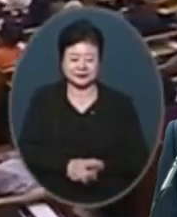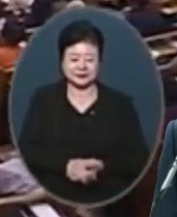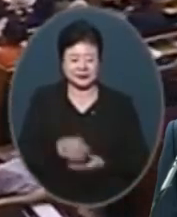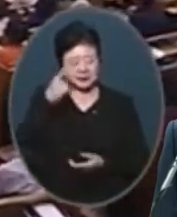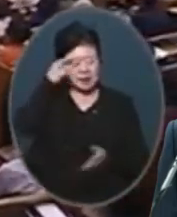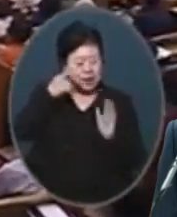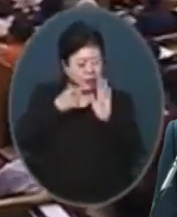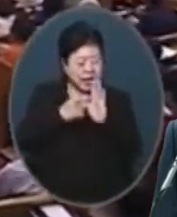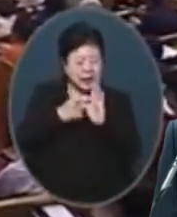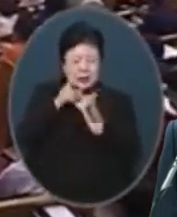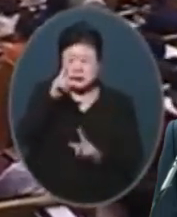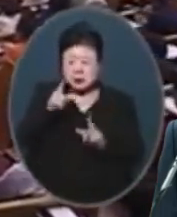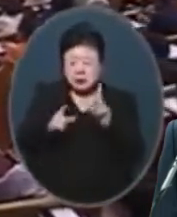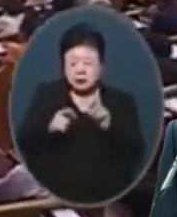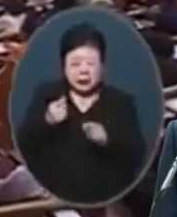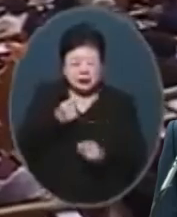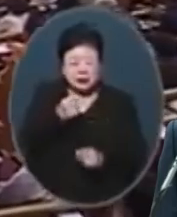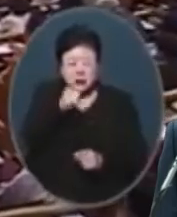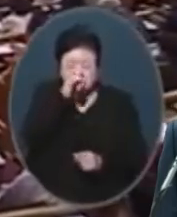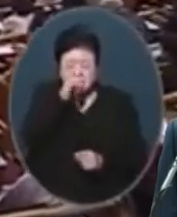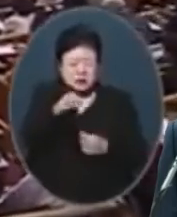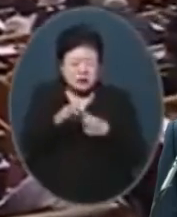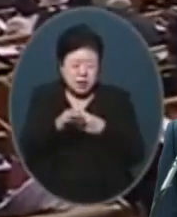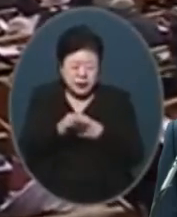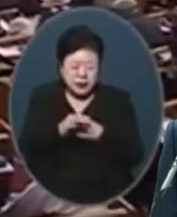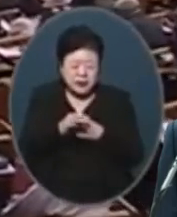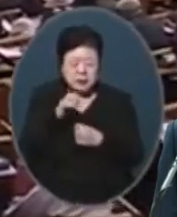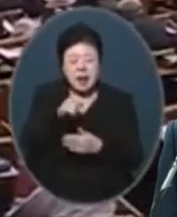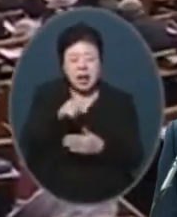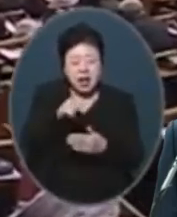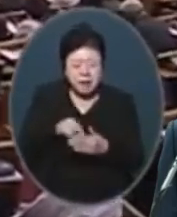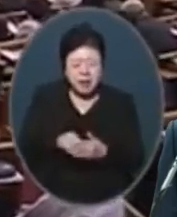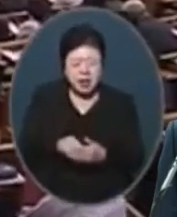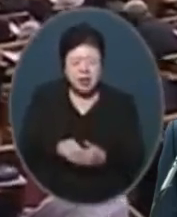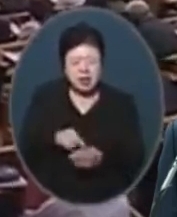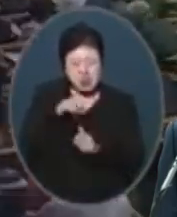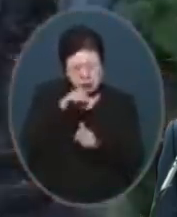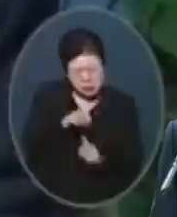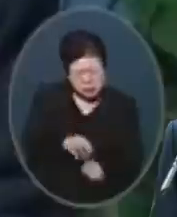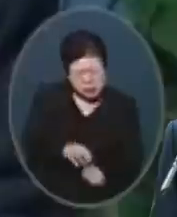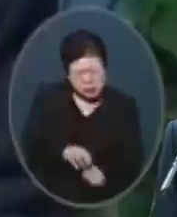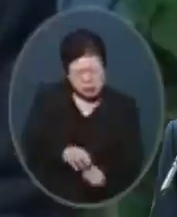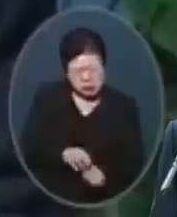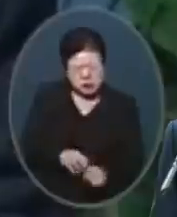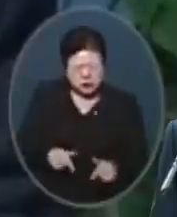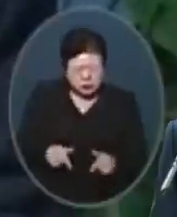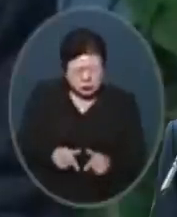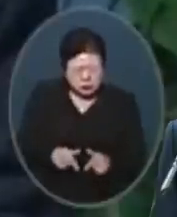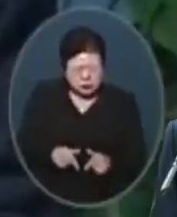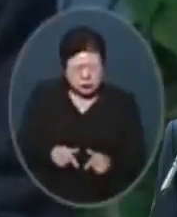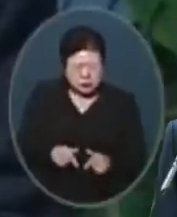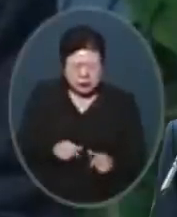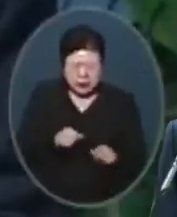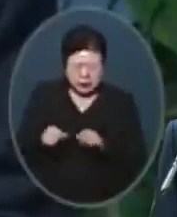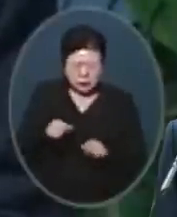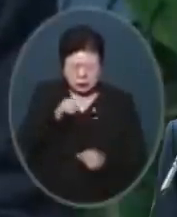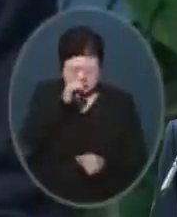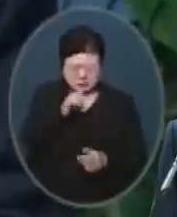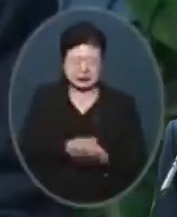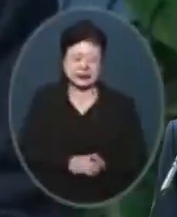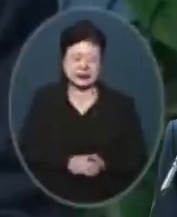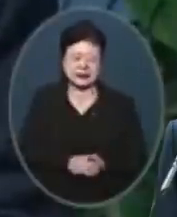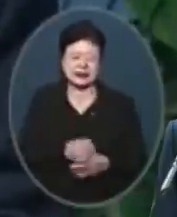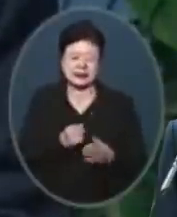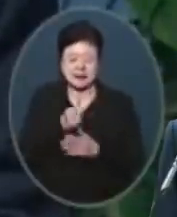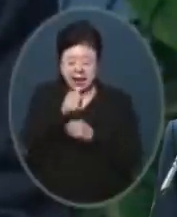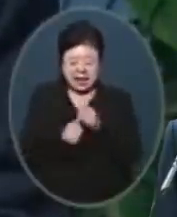부정적인 자화상을 가지고 있으면 마음이 위축되어 소극적인 자세로 살게 되는 것입니다.